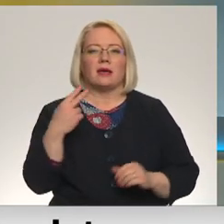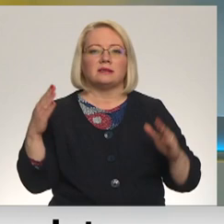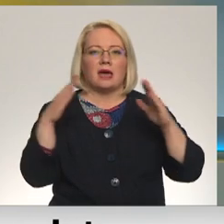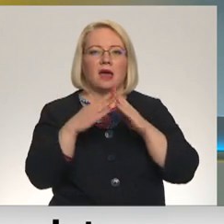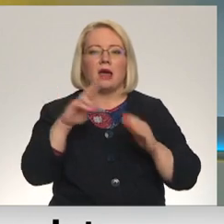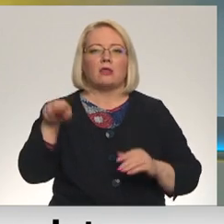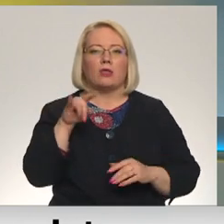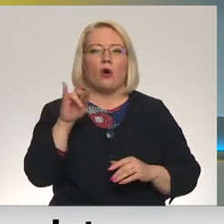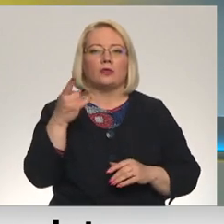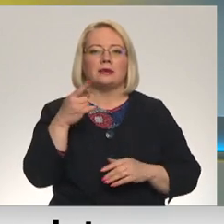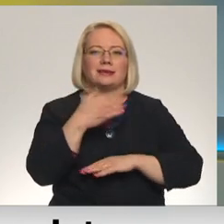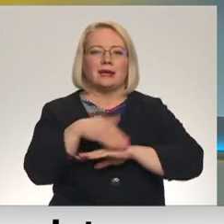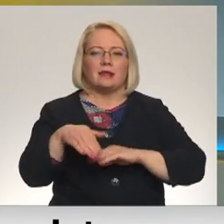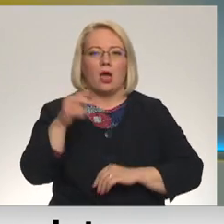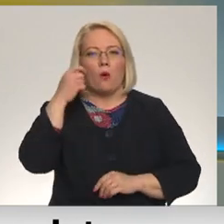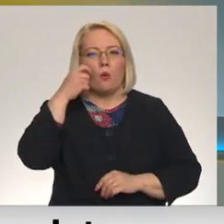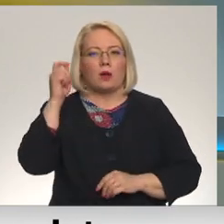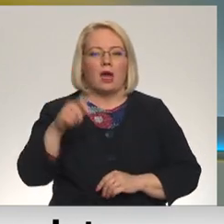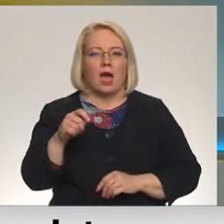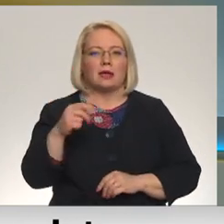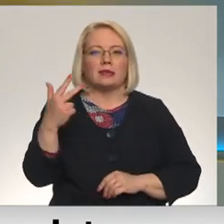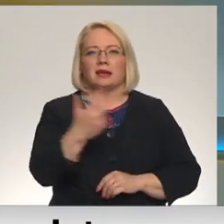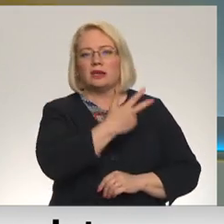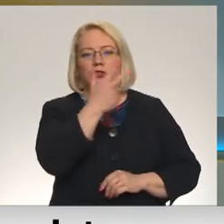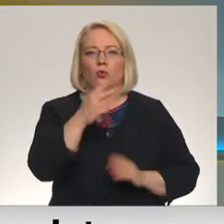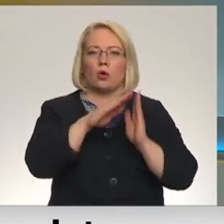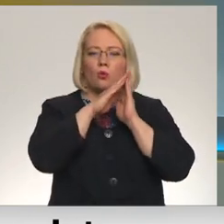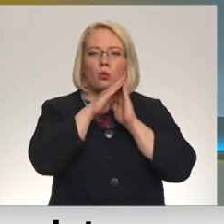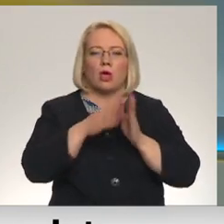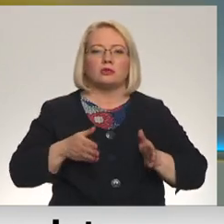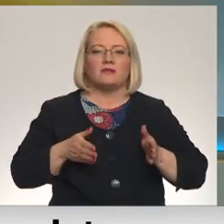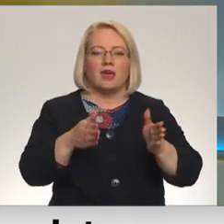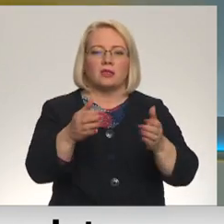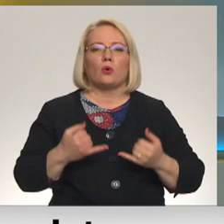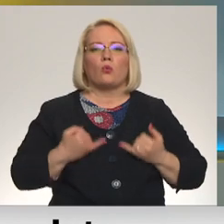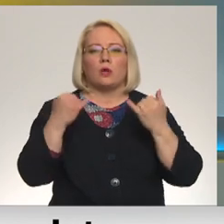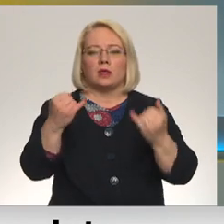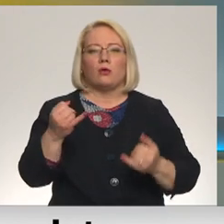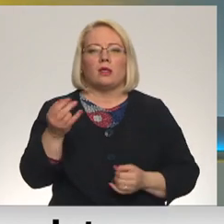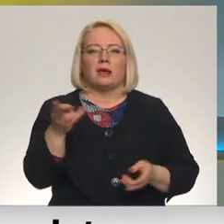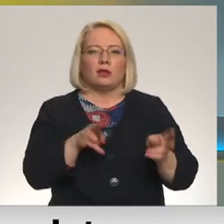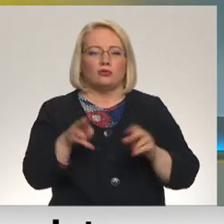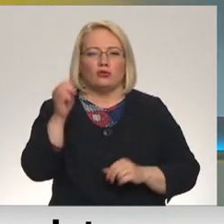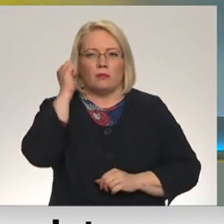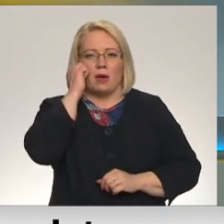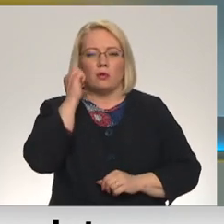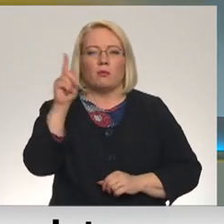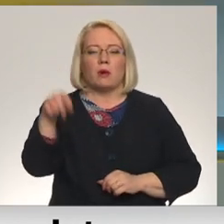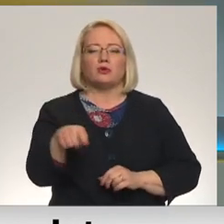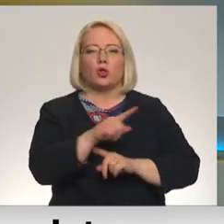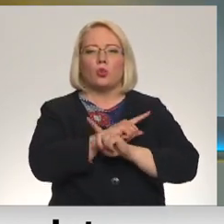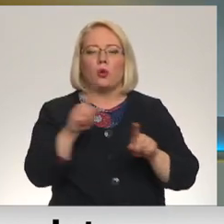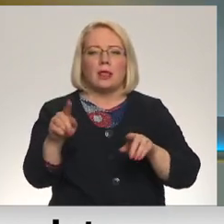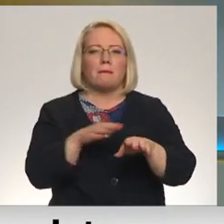Streetā ukraiņi 3 stundas gulēja uz ietves, godinot Krievijas armijas nogalināto tautiešu piemiņu un pieprasot tūlītēju un